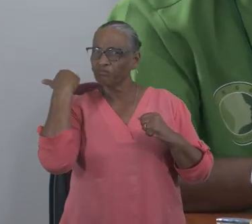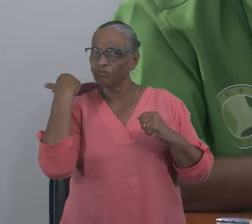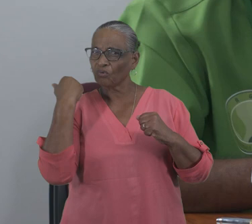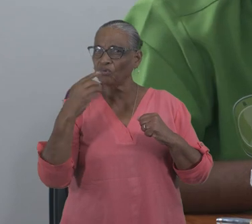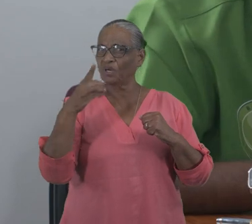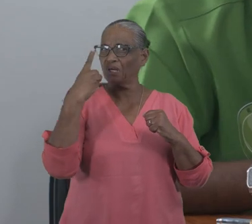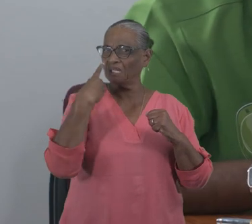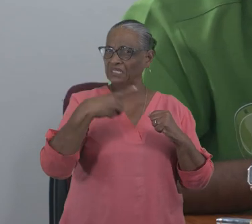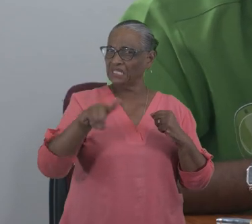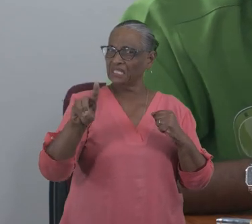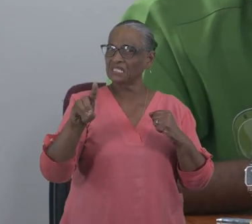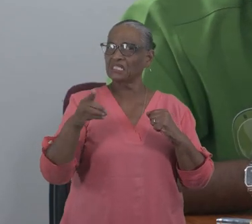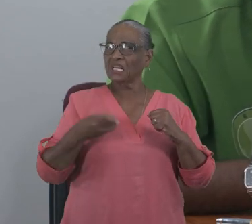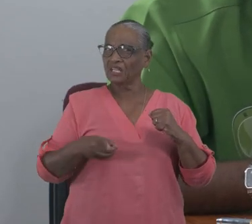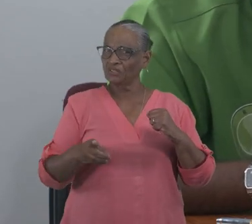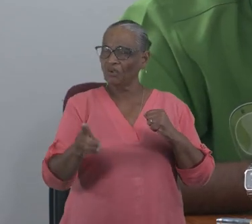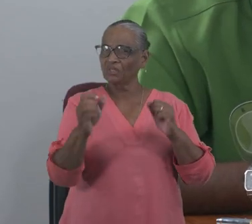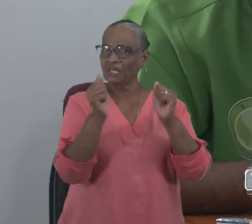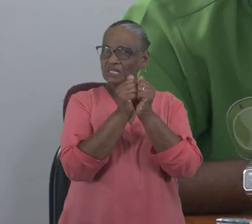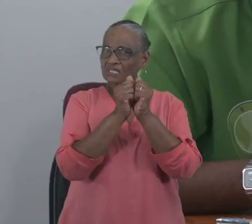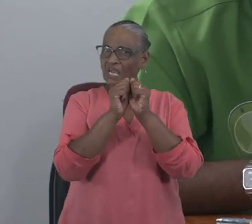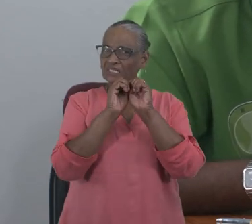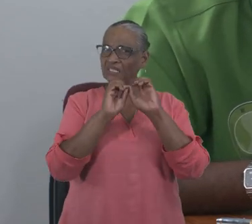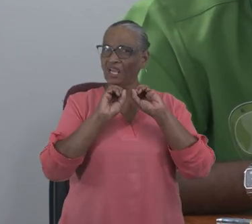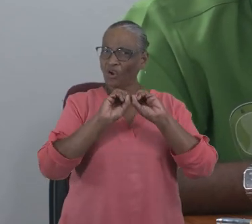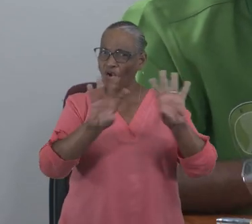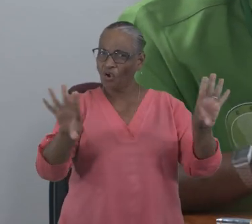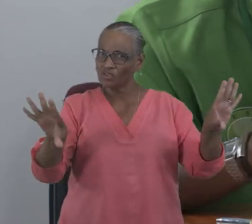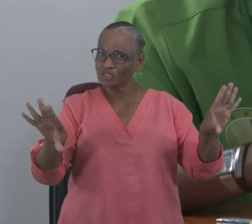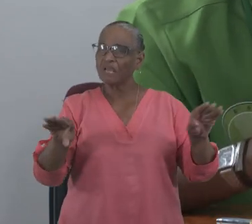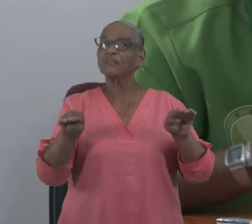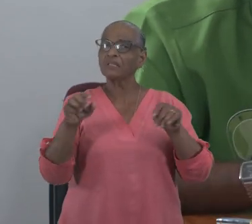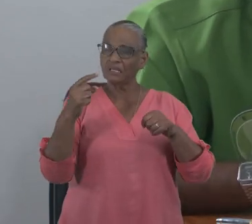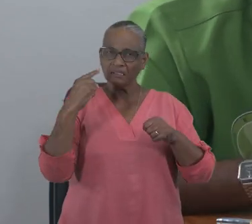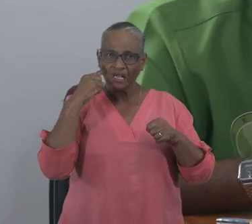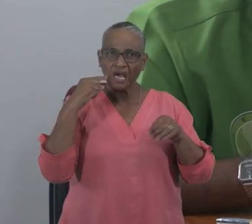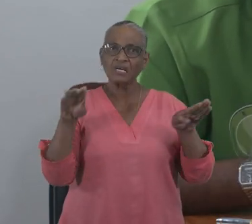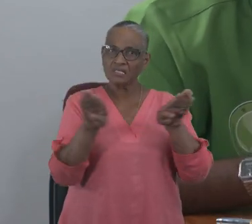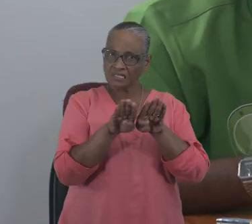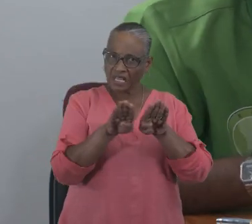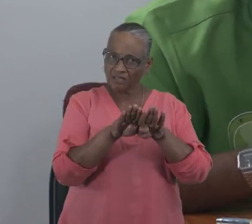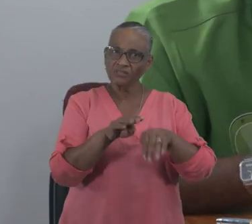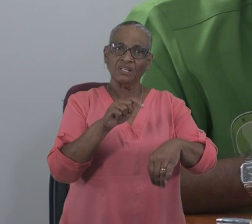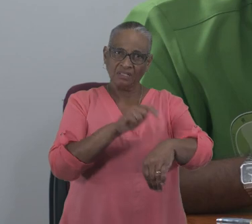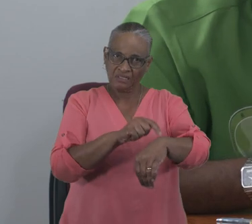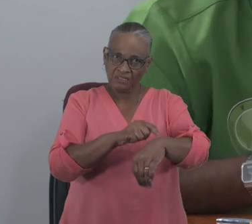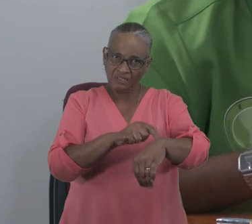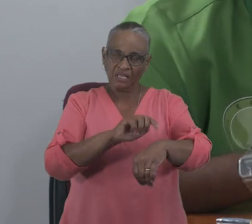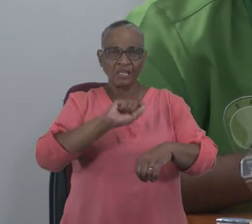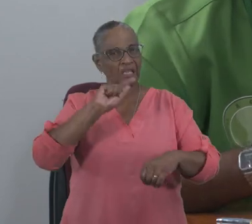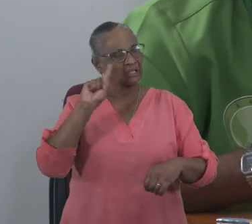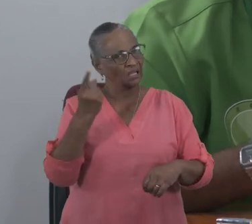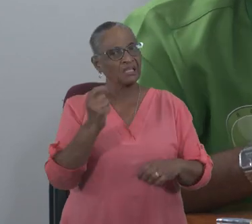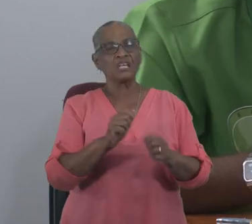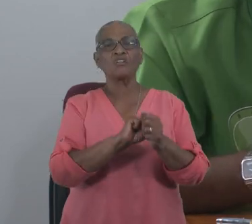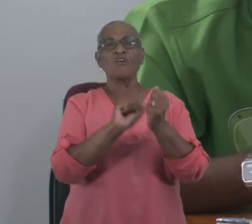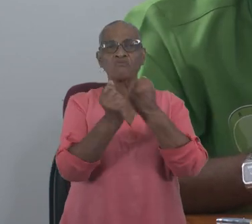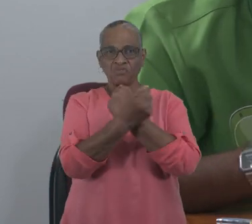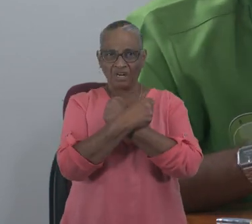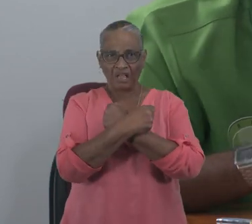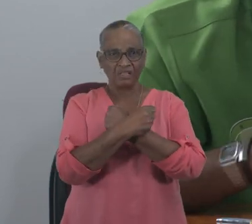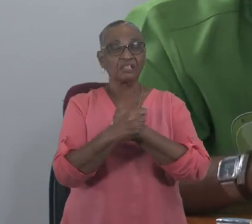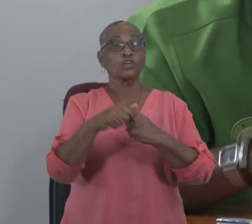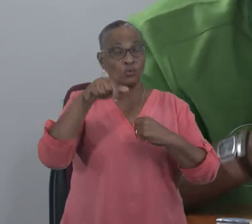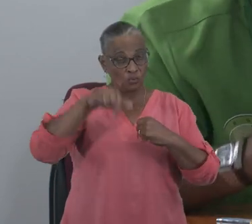werden uitgezonden op de dinsdag, donderdag en zaterdag. De dagen blijven hetzelfde, alleen de tijd is in plaats van 9